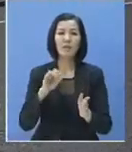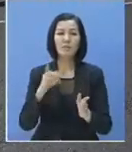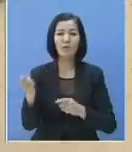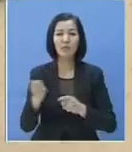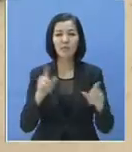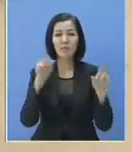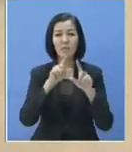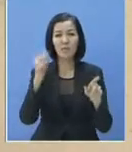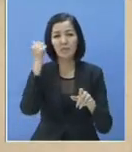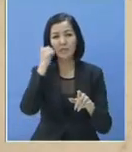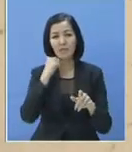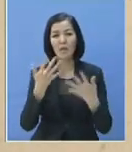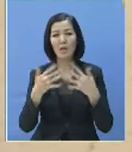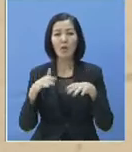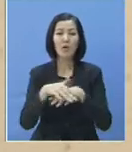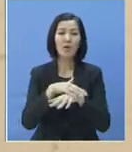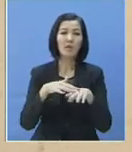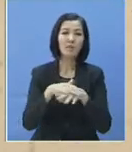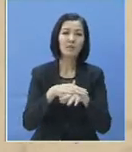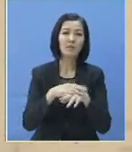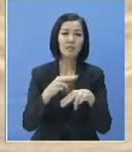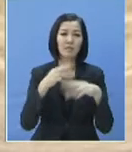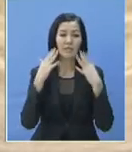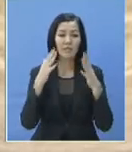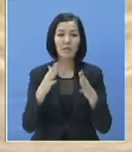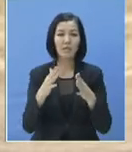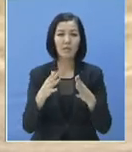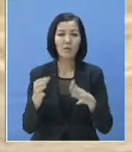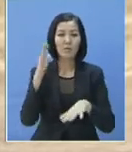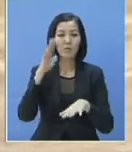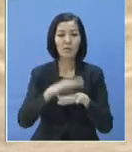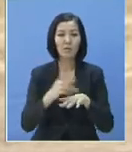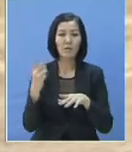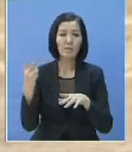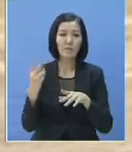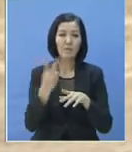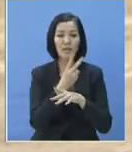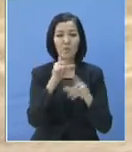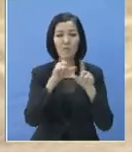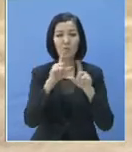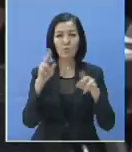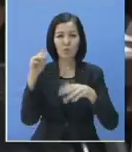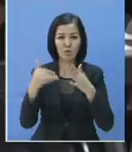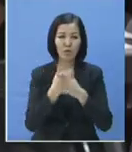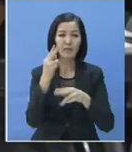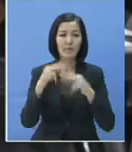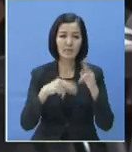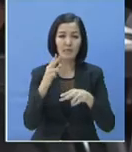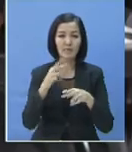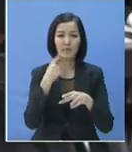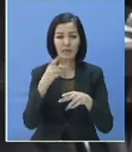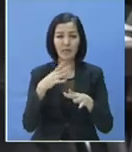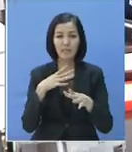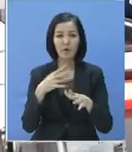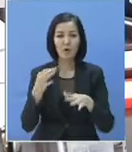да ескіріпті. Ауыл халқының талап тілегін ескерген облыс әкімі қос нысанды да жаңадан салдыртып беретінін жеткізді. Аудан әкімі